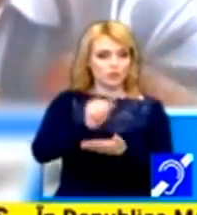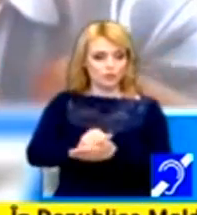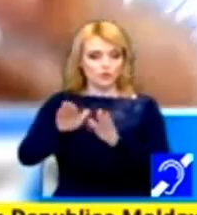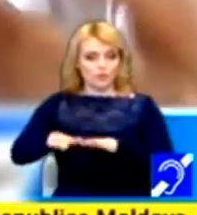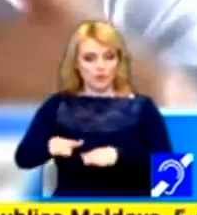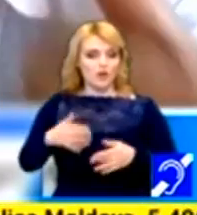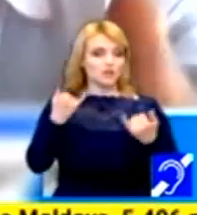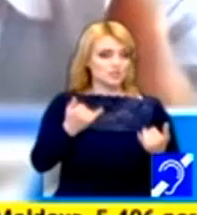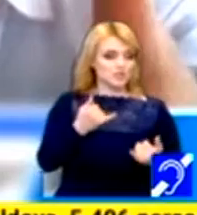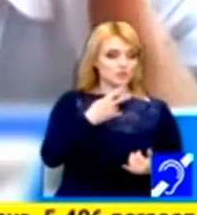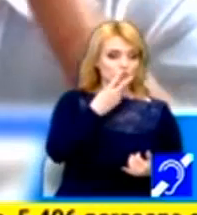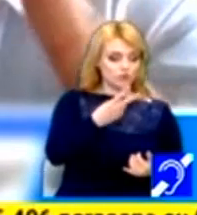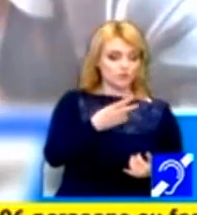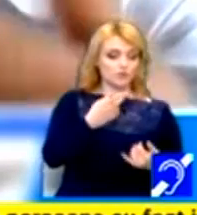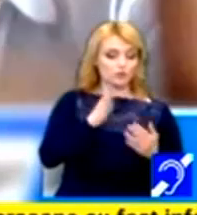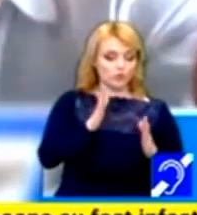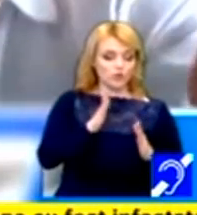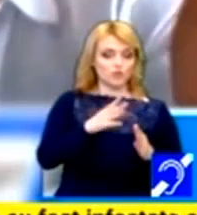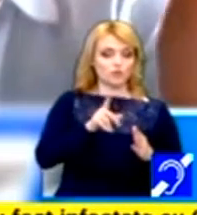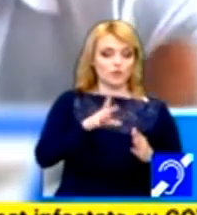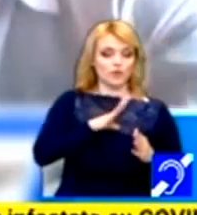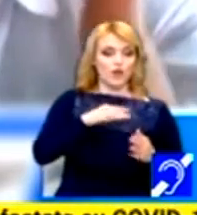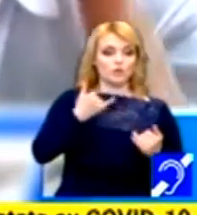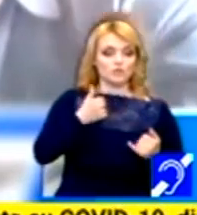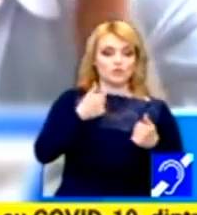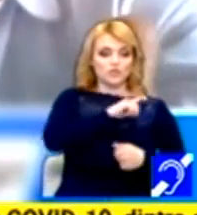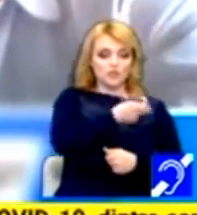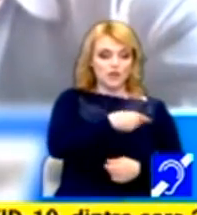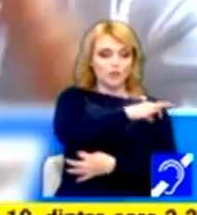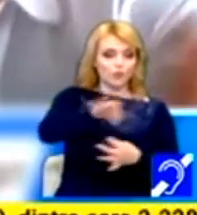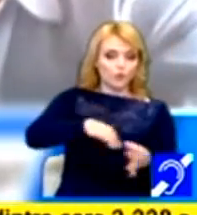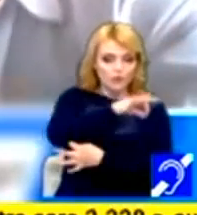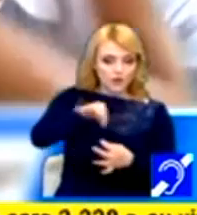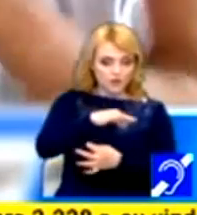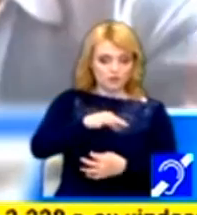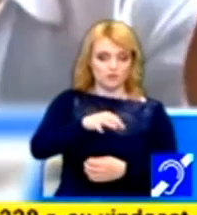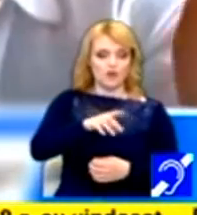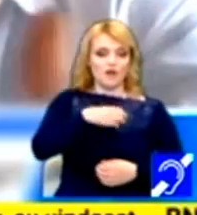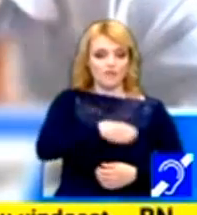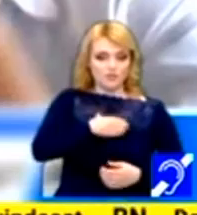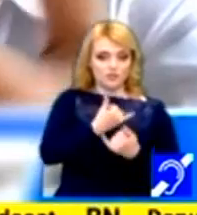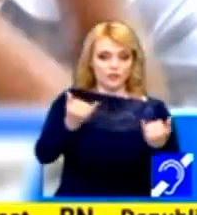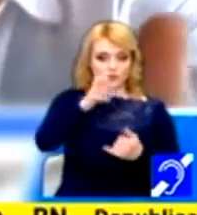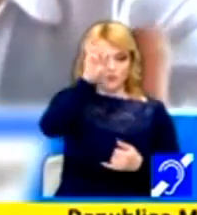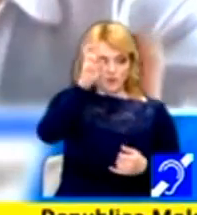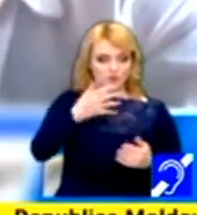concentrăm pe un proiect de țară, pe un proiect de guvernare, ne bazăm pe niște principii, pe niște valori, pe niște